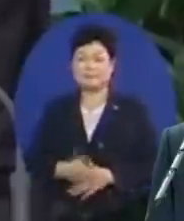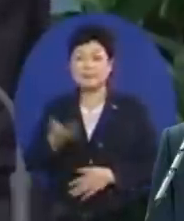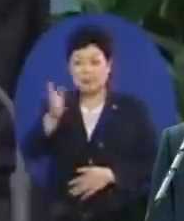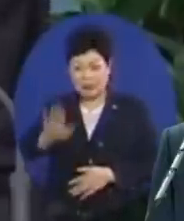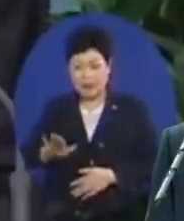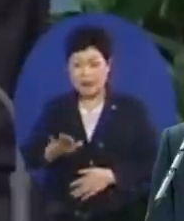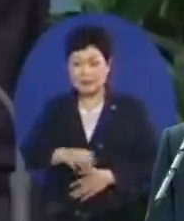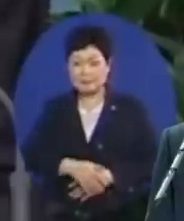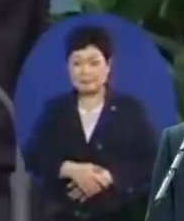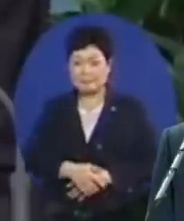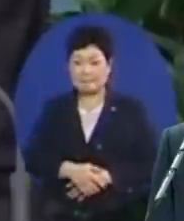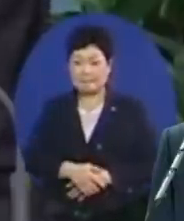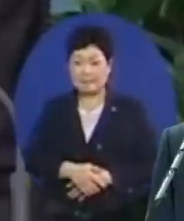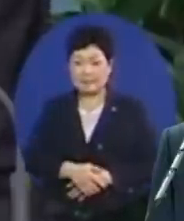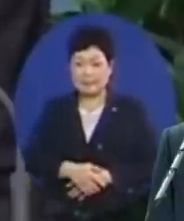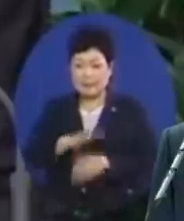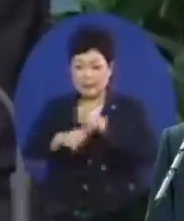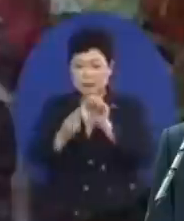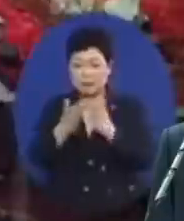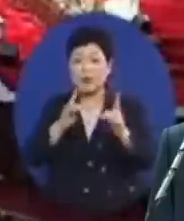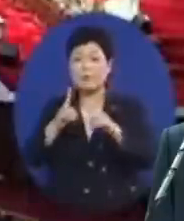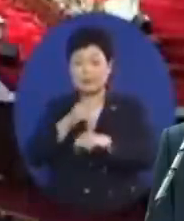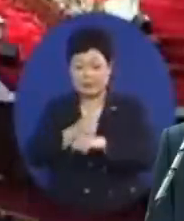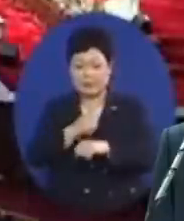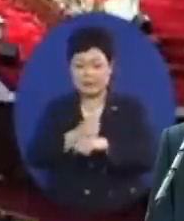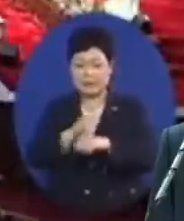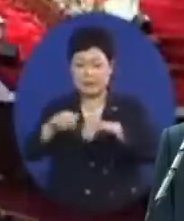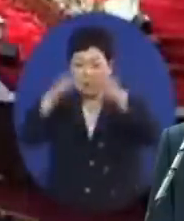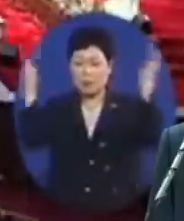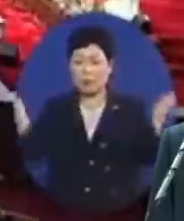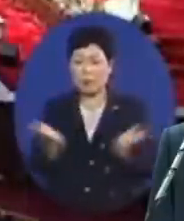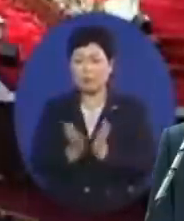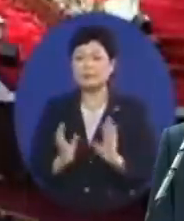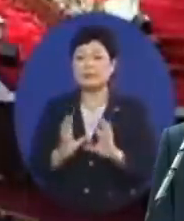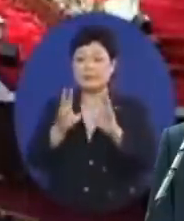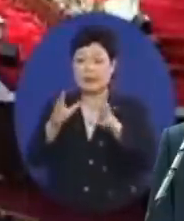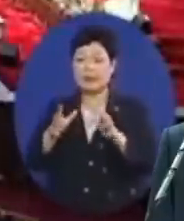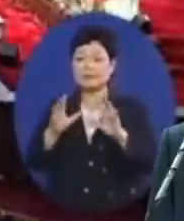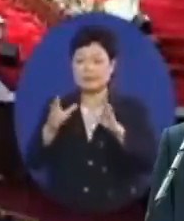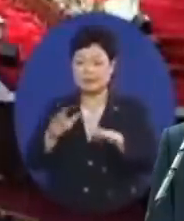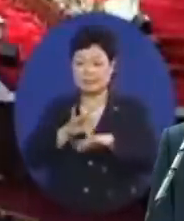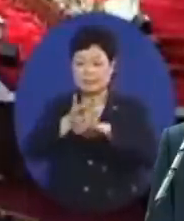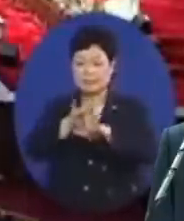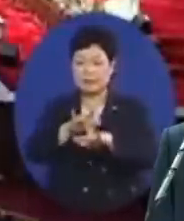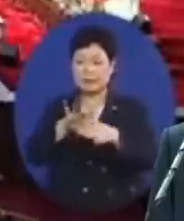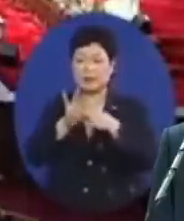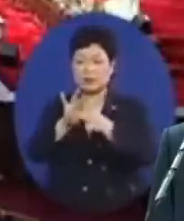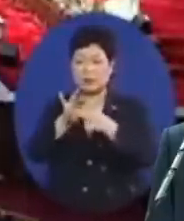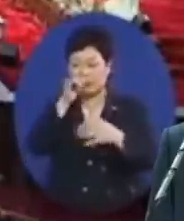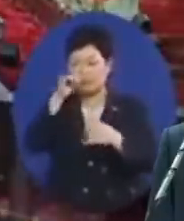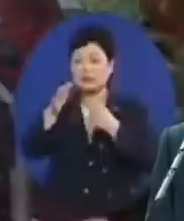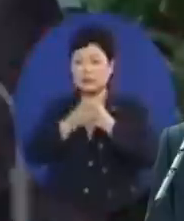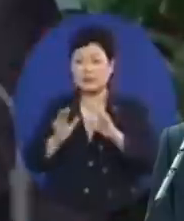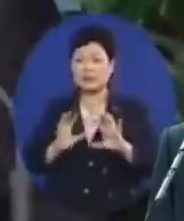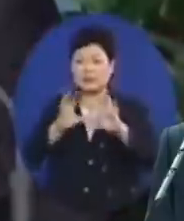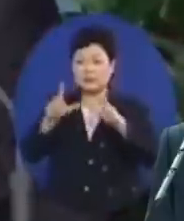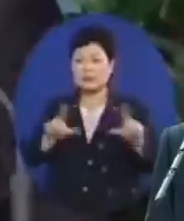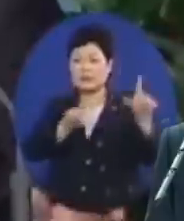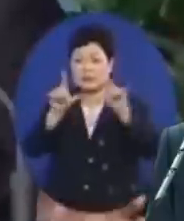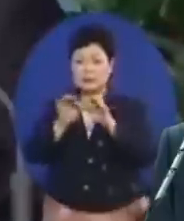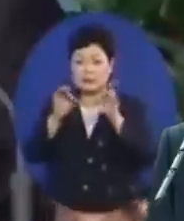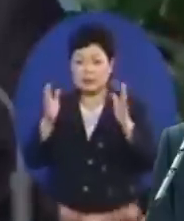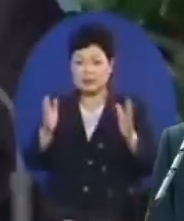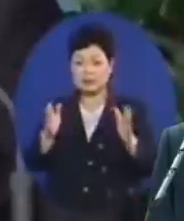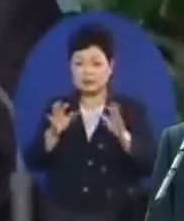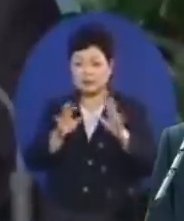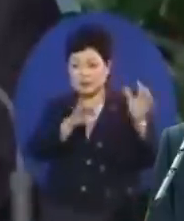그러나 성경은 말씀하기를 온 세상이 마귀에게 속했다고 했으니 세상에 사는 사람들은